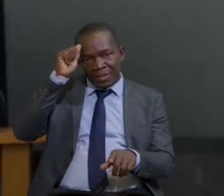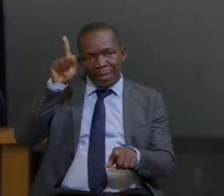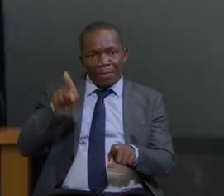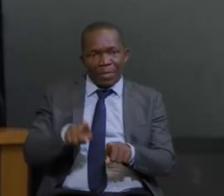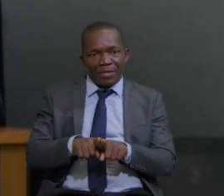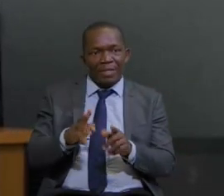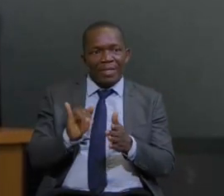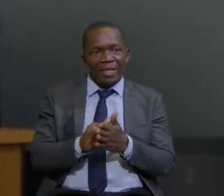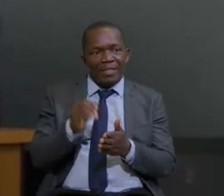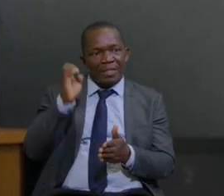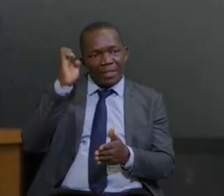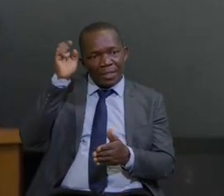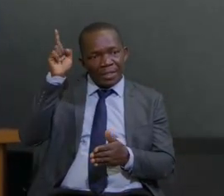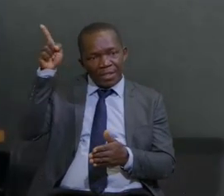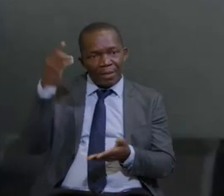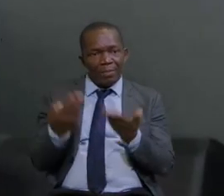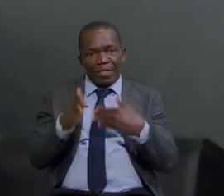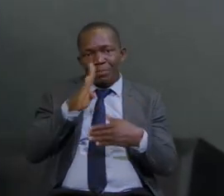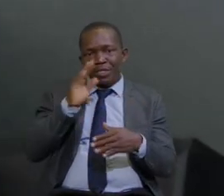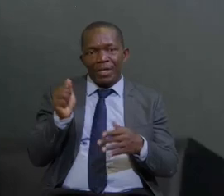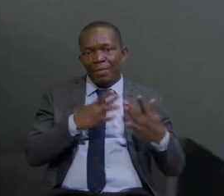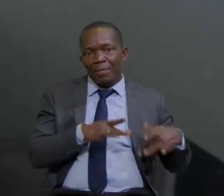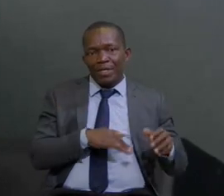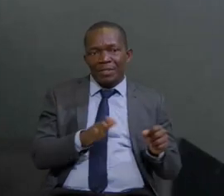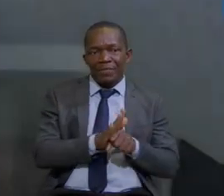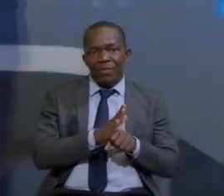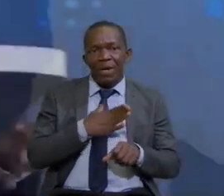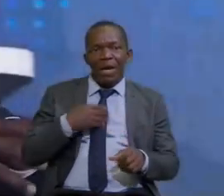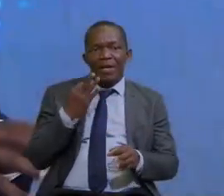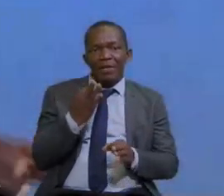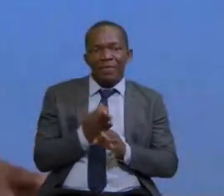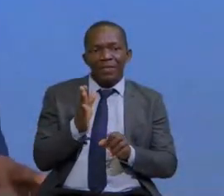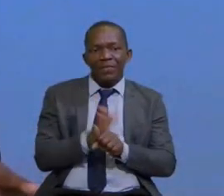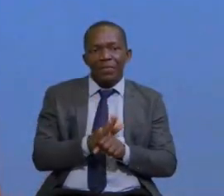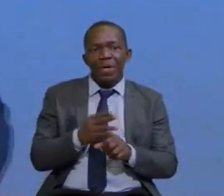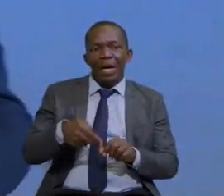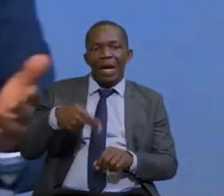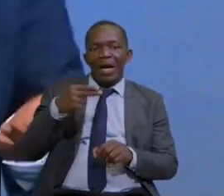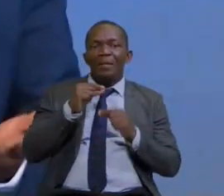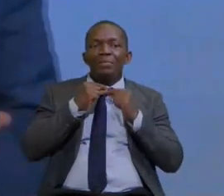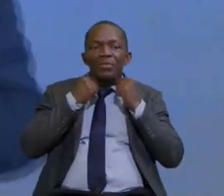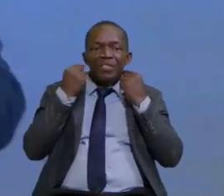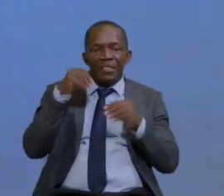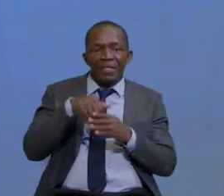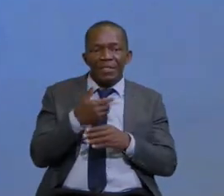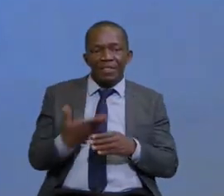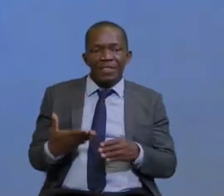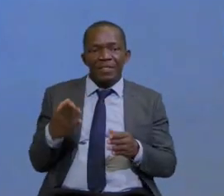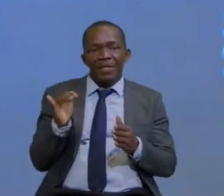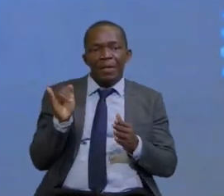sacrificateur, miséricordieux et fidèle dans le service de Dieu pour